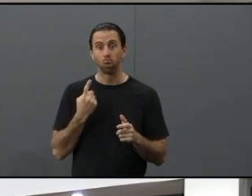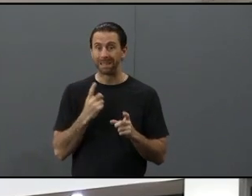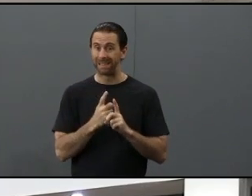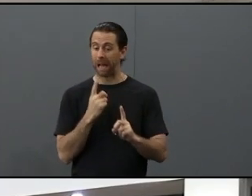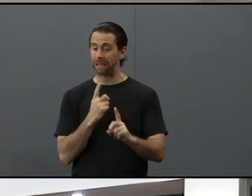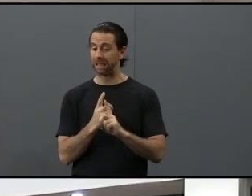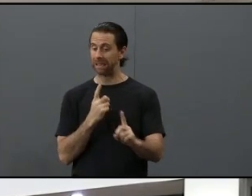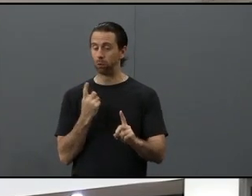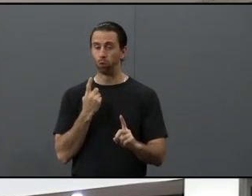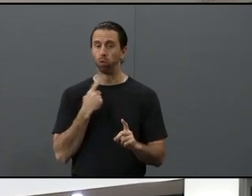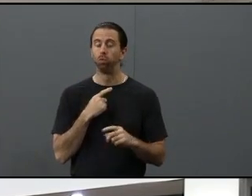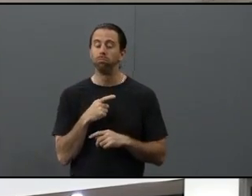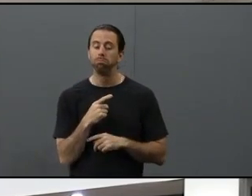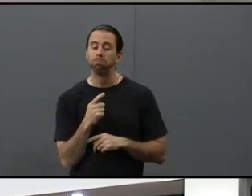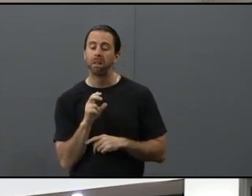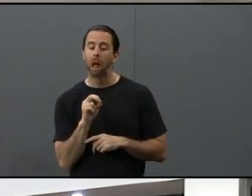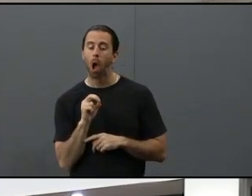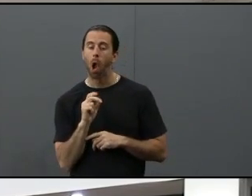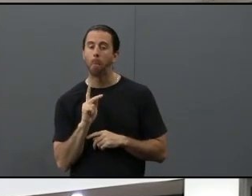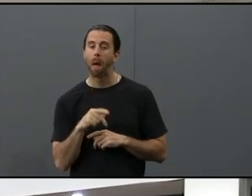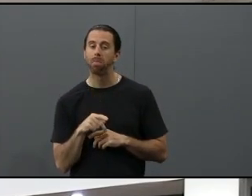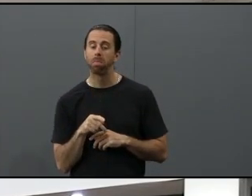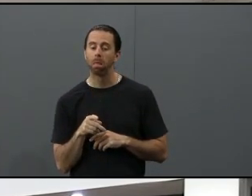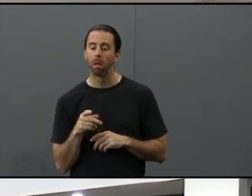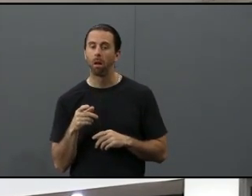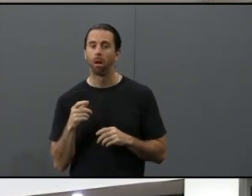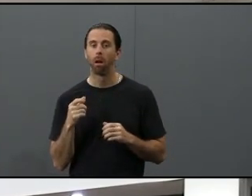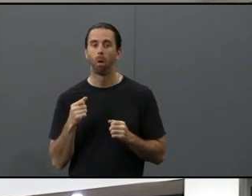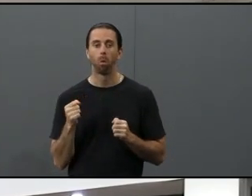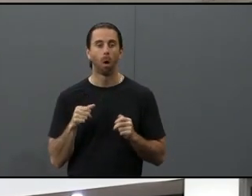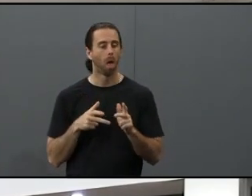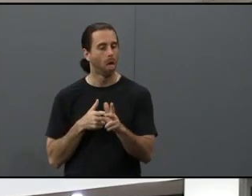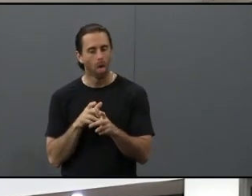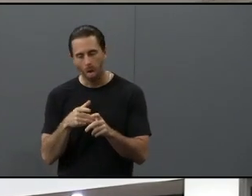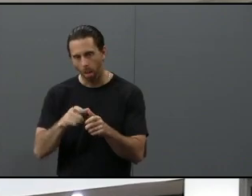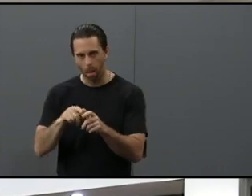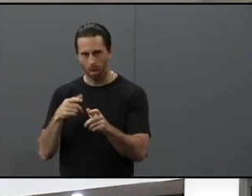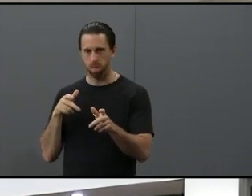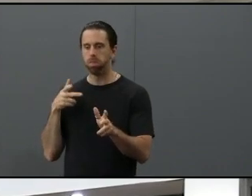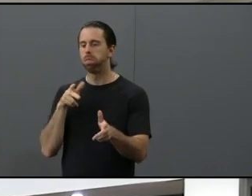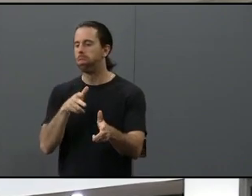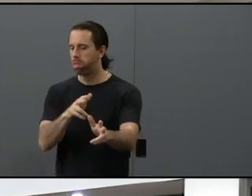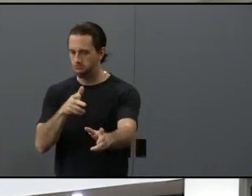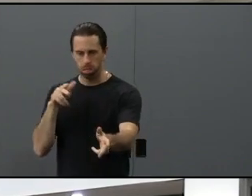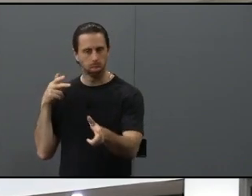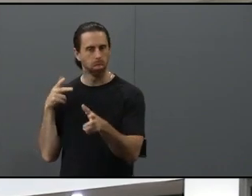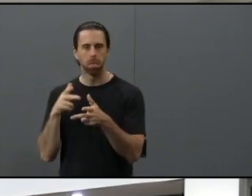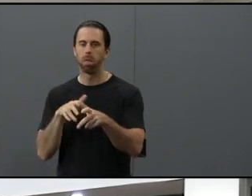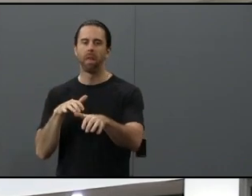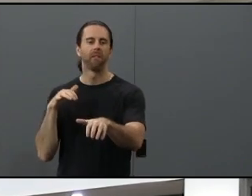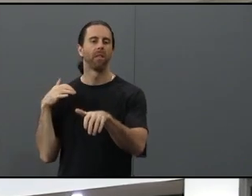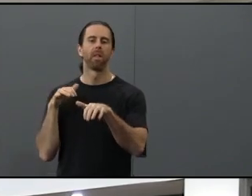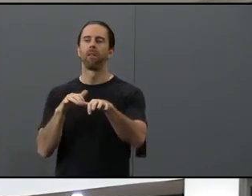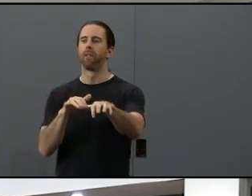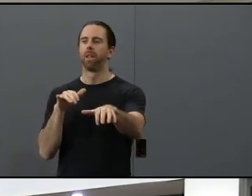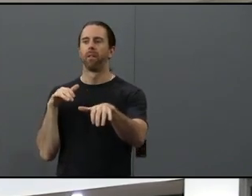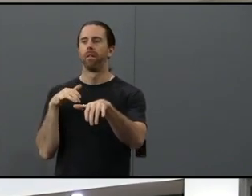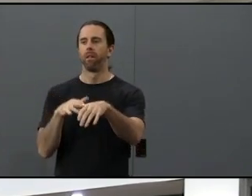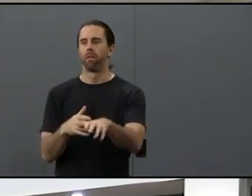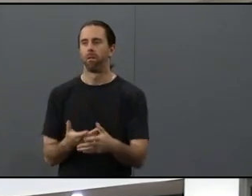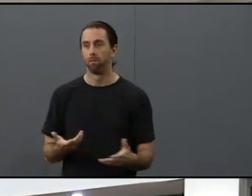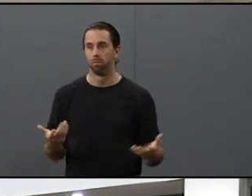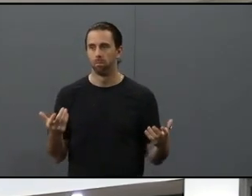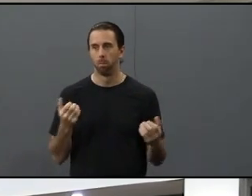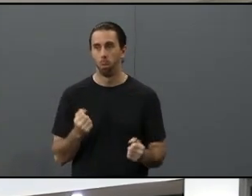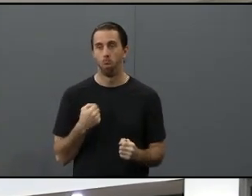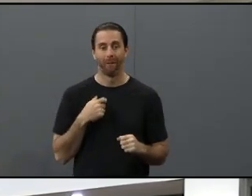30 km mais la voix de gauche ralenti freine continue c'est l'effet élastique continuellement puis ça c'est on compte pas je